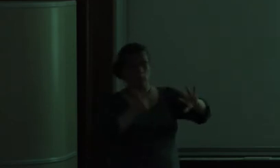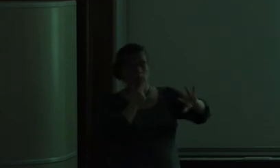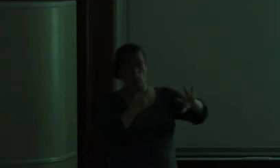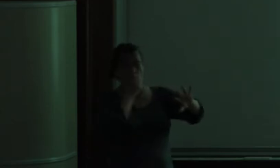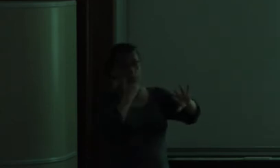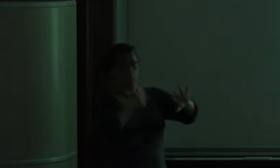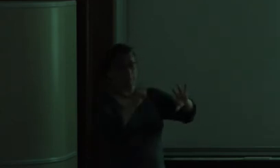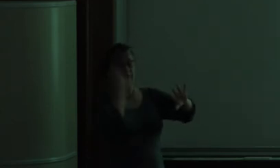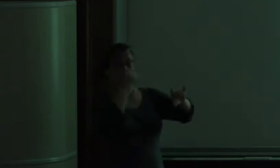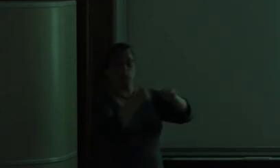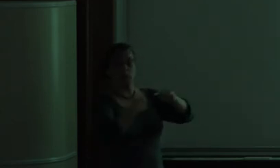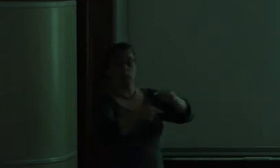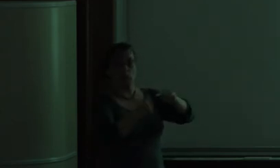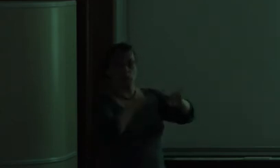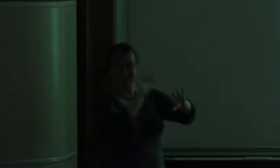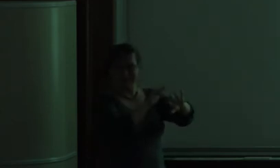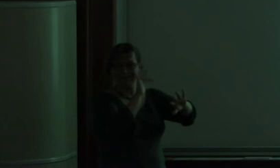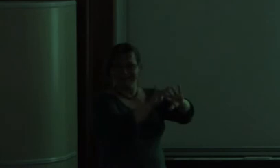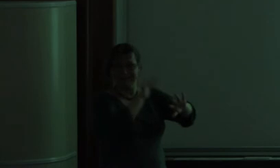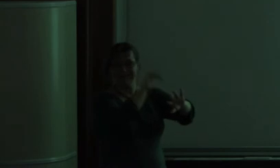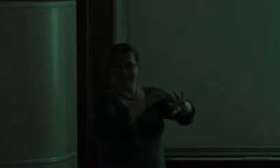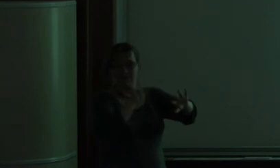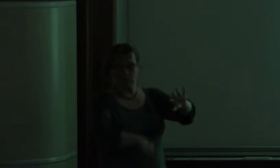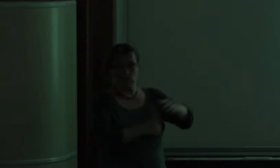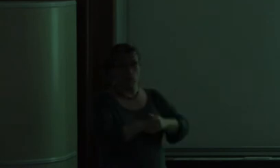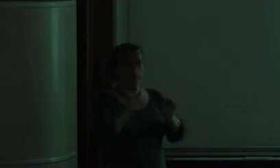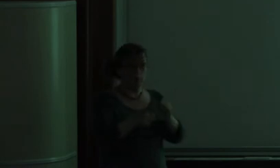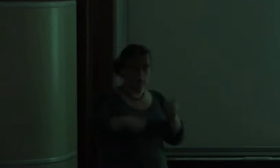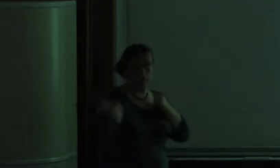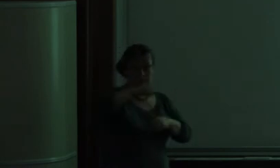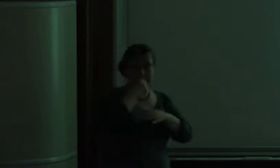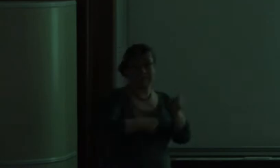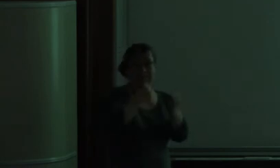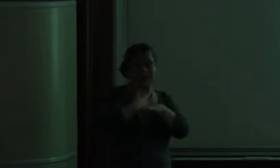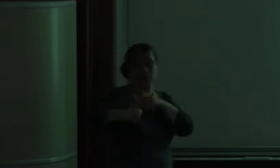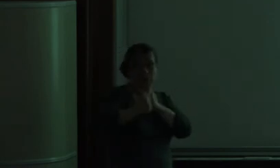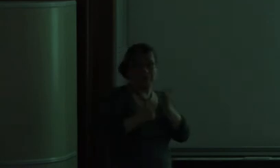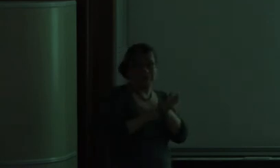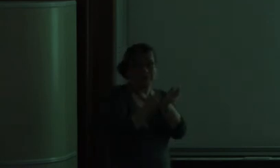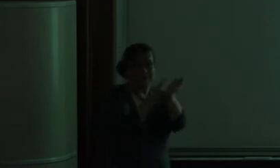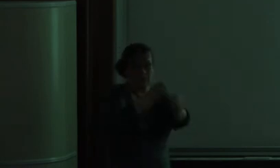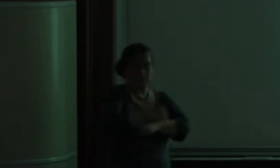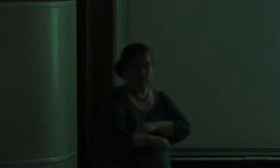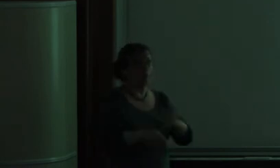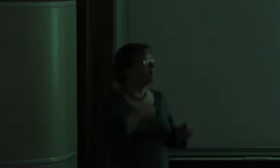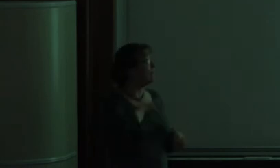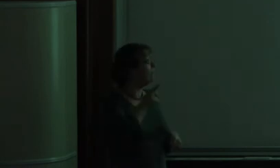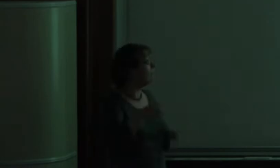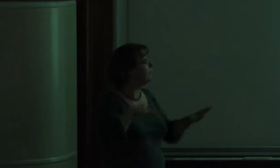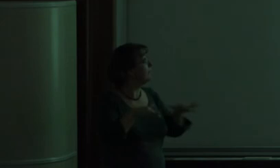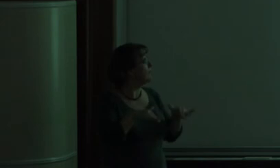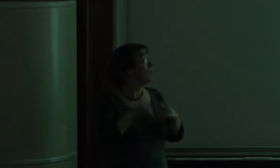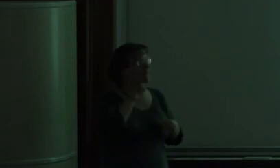juste boucler dessus. On peut même créer ses propres itérables avec, si vous créez une classe avec juste la méthode iter dedans, et